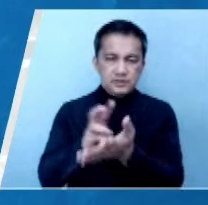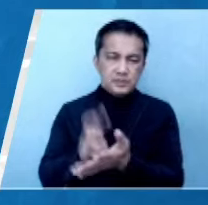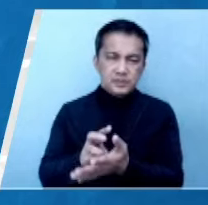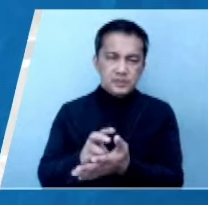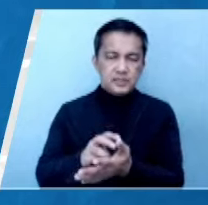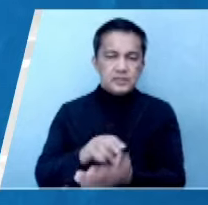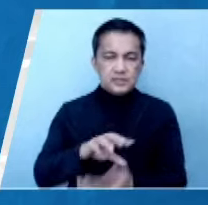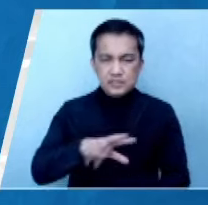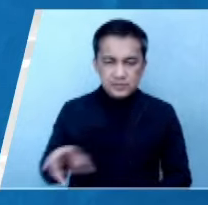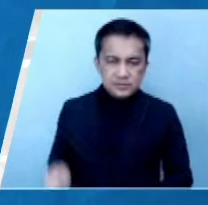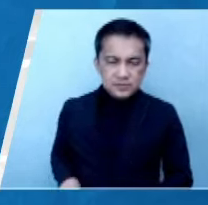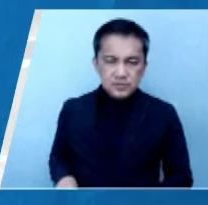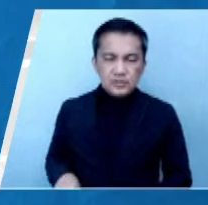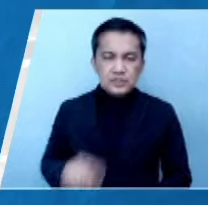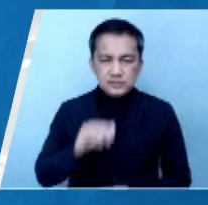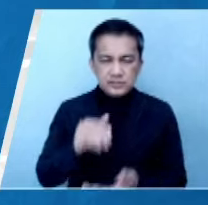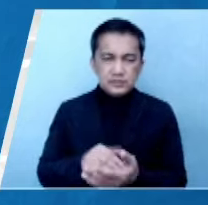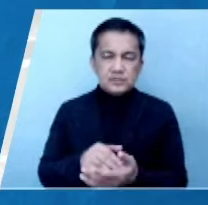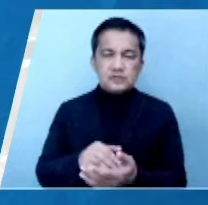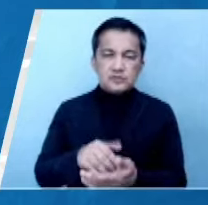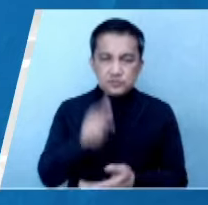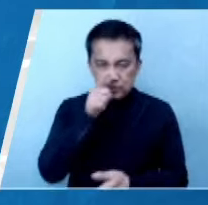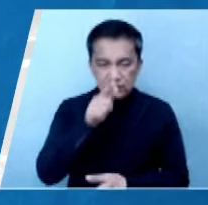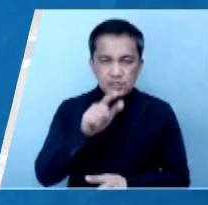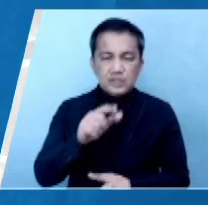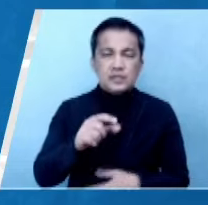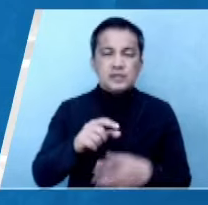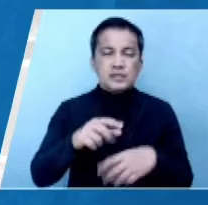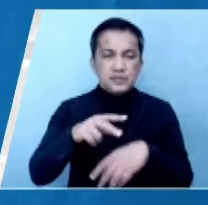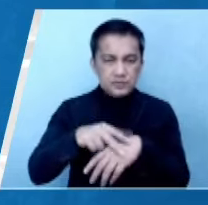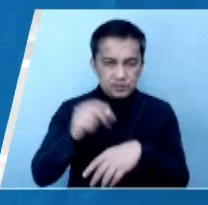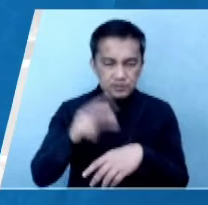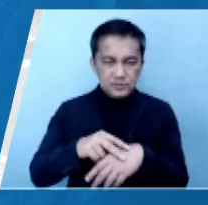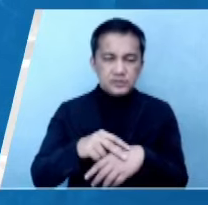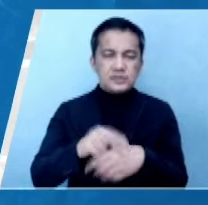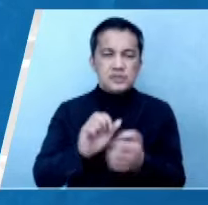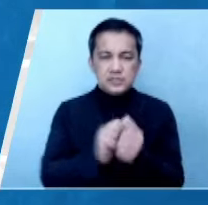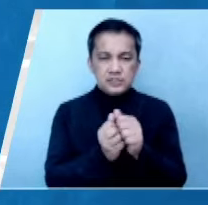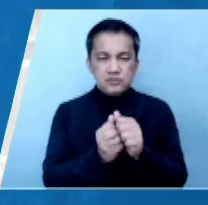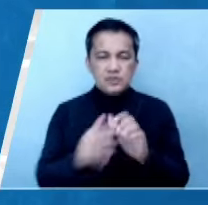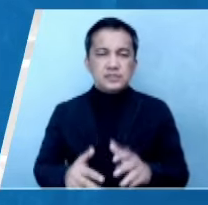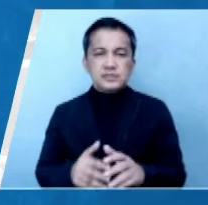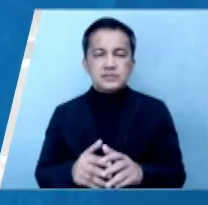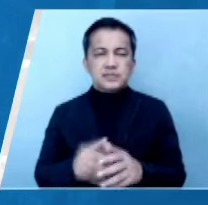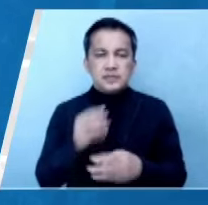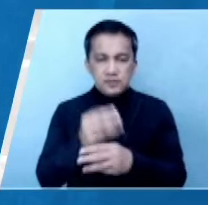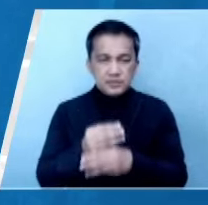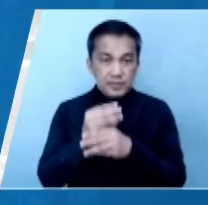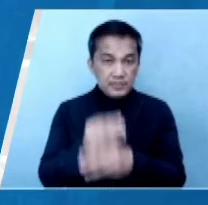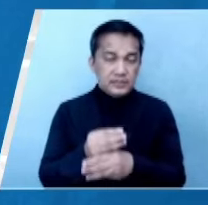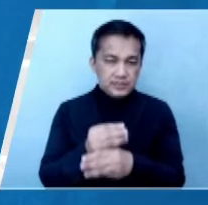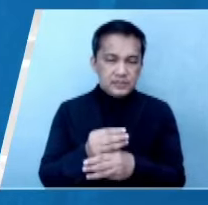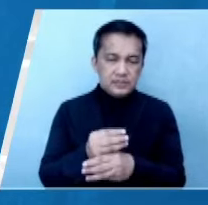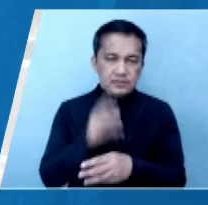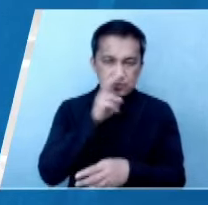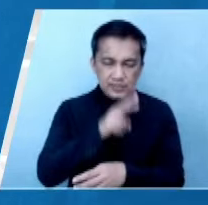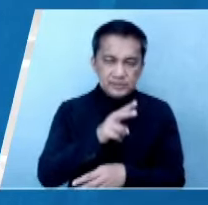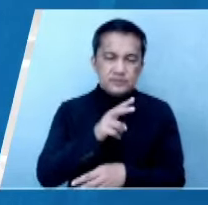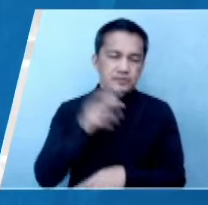Central at Southern Luzon, Camarines Norte, Catanduanes, Masbate at malaking bahagi ng Visayas at